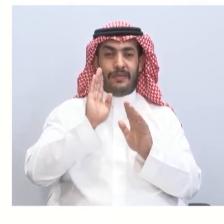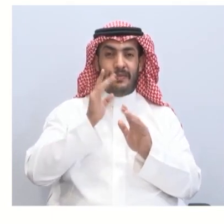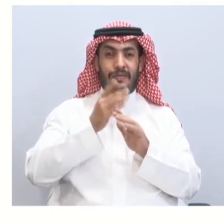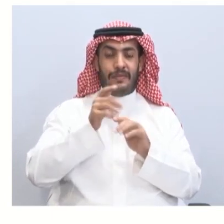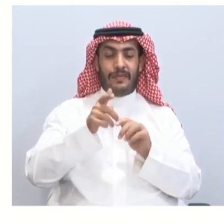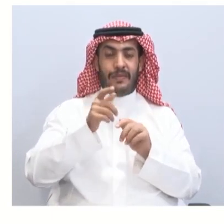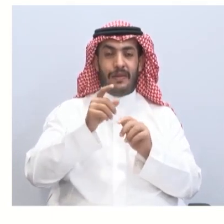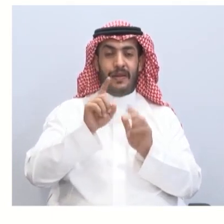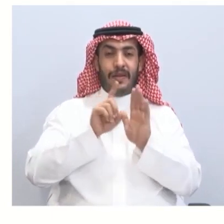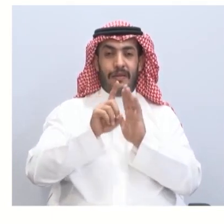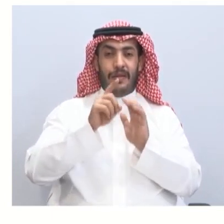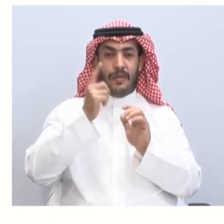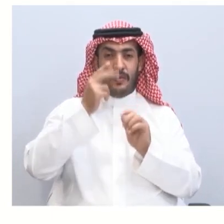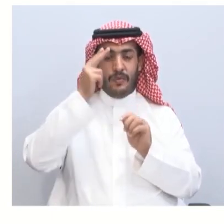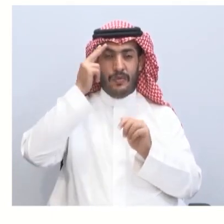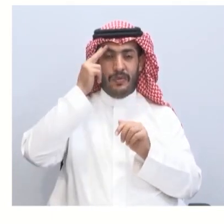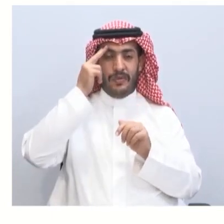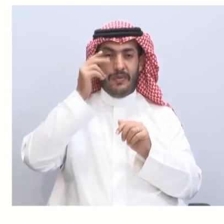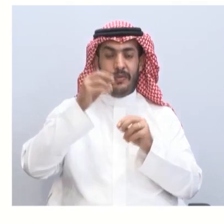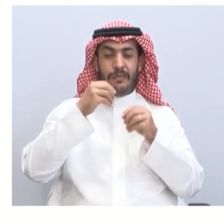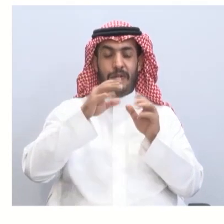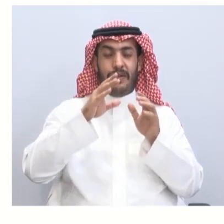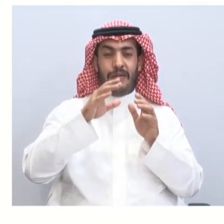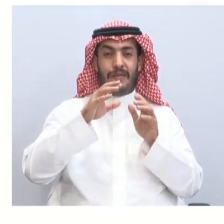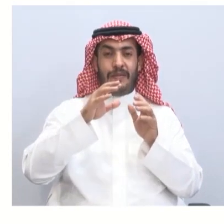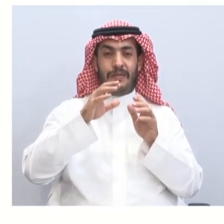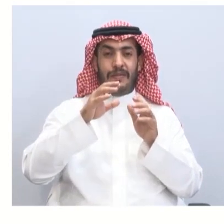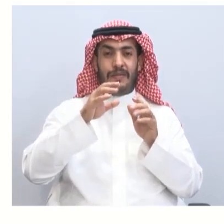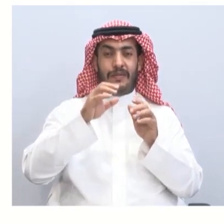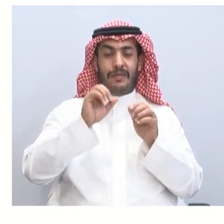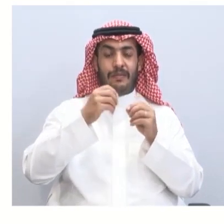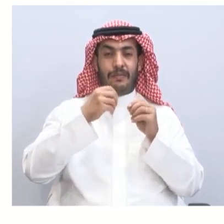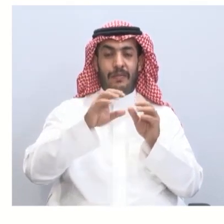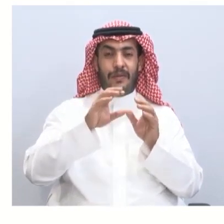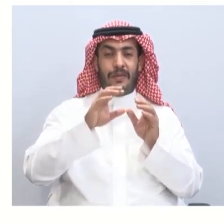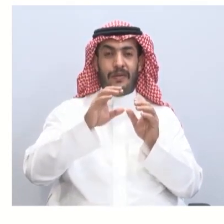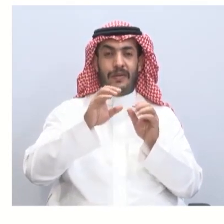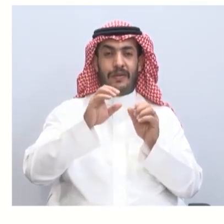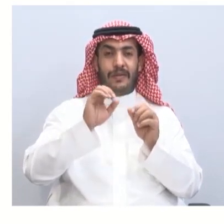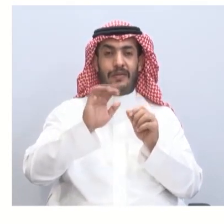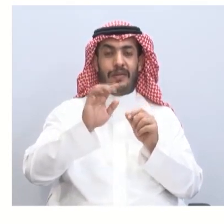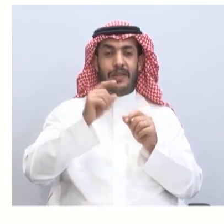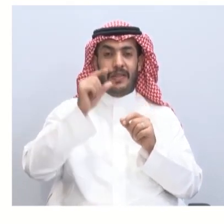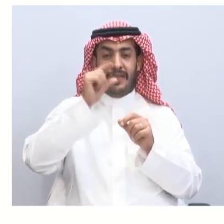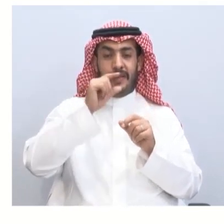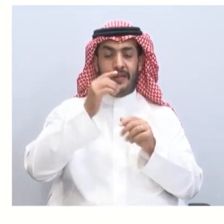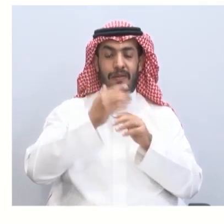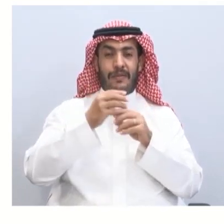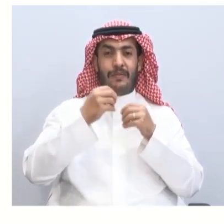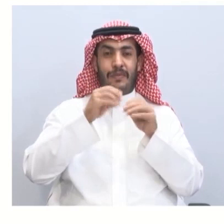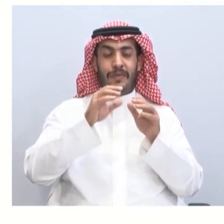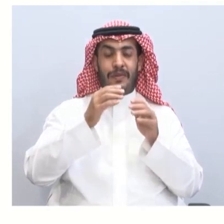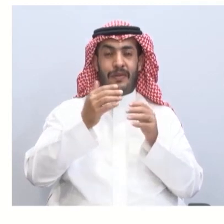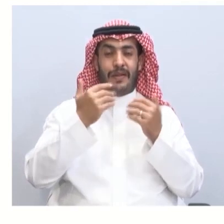ان ائمه الدوله السعوديه يبايعون بيعه او بيعه شرعيه حيث بويع